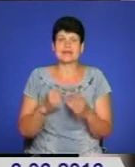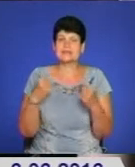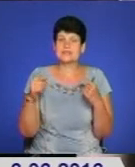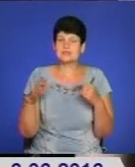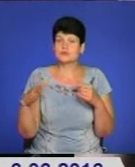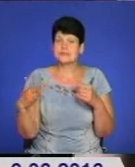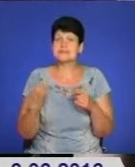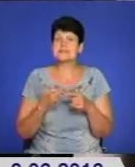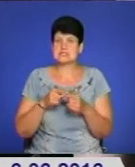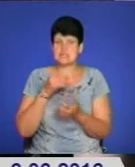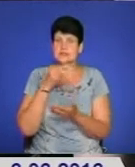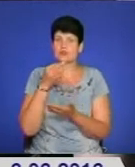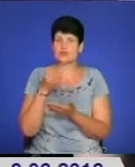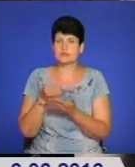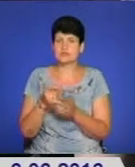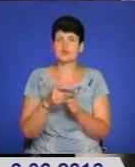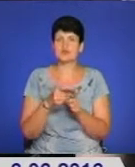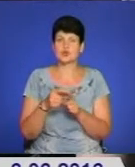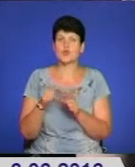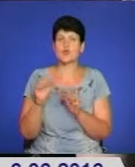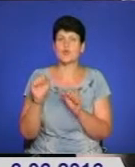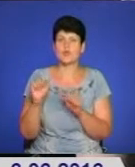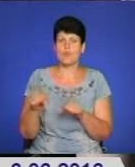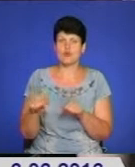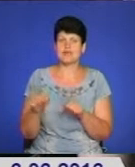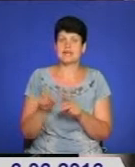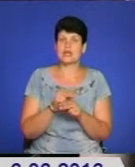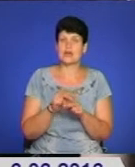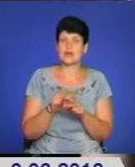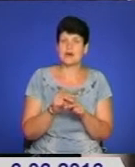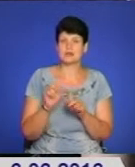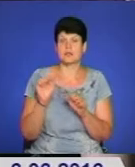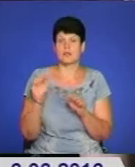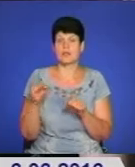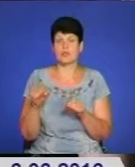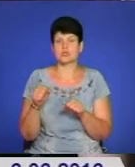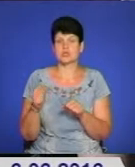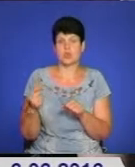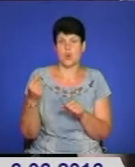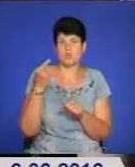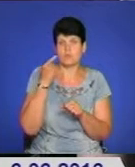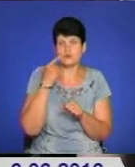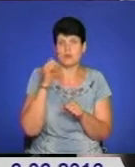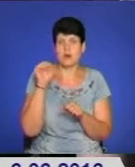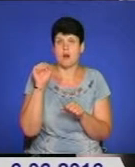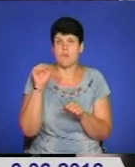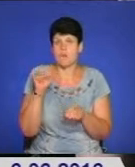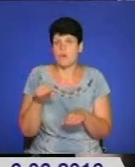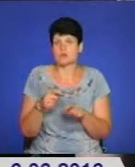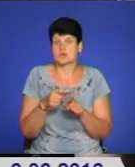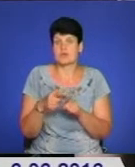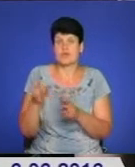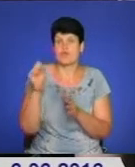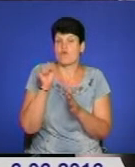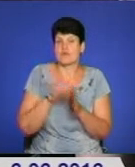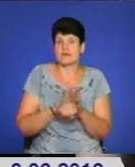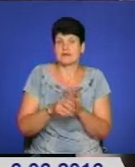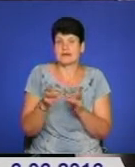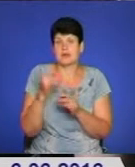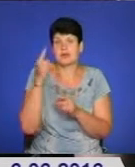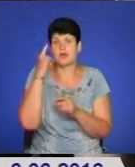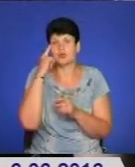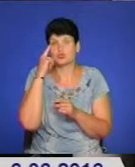це відповідально, тому що слово може, воно може лікувати, може ранити, може вбити. Тобто треба думати над тим, що ти пишеш,